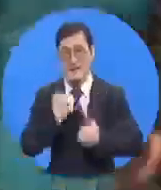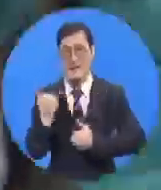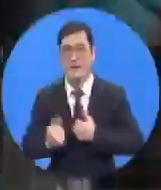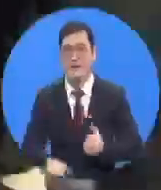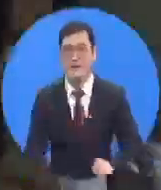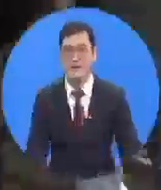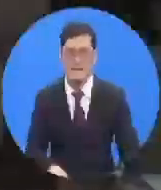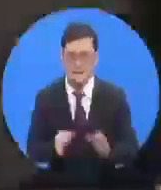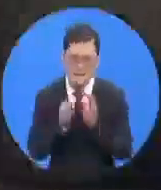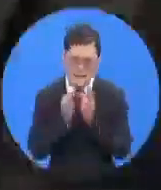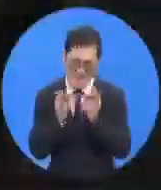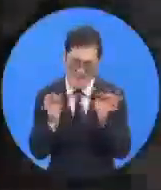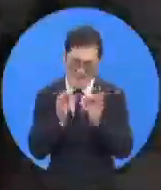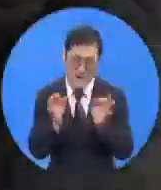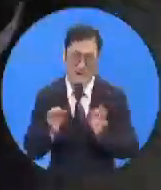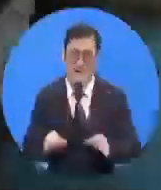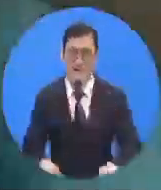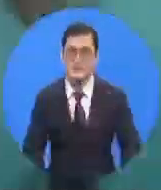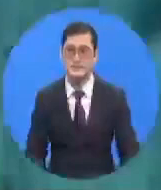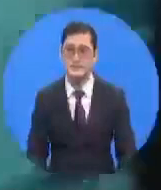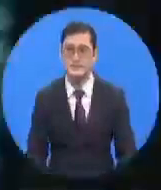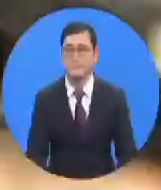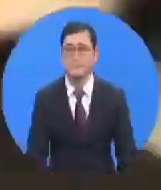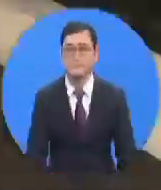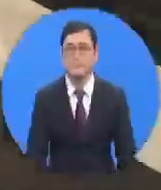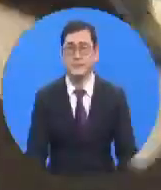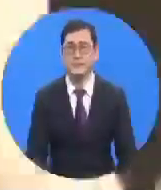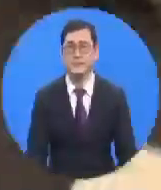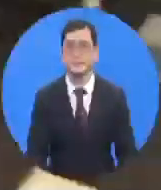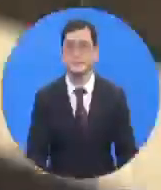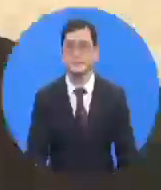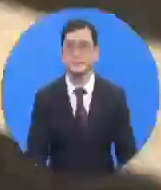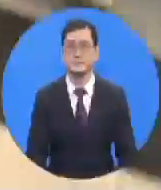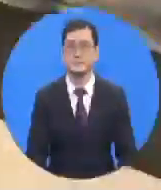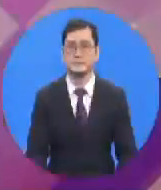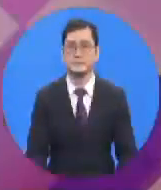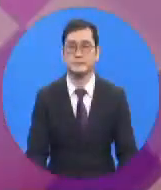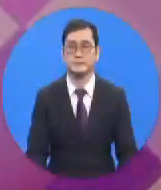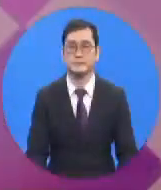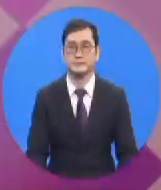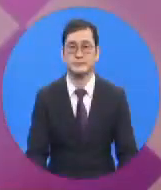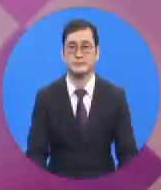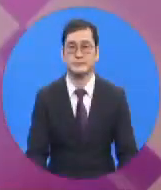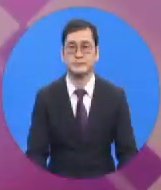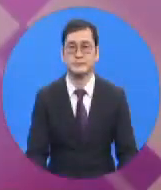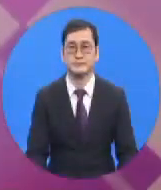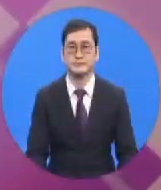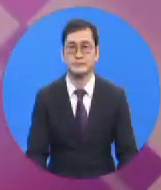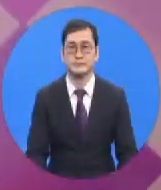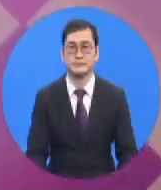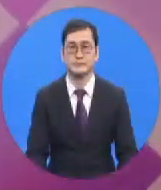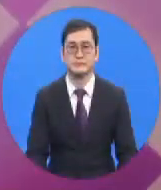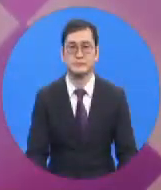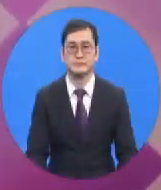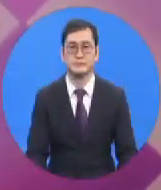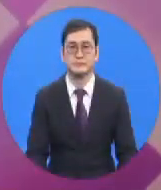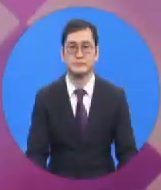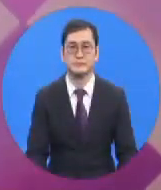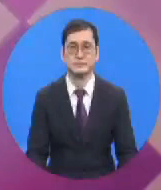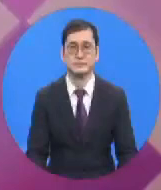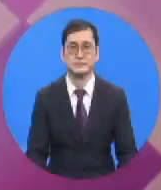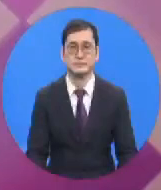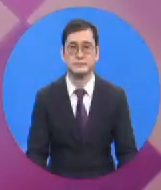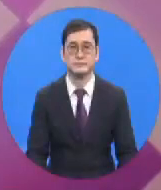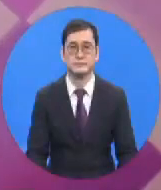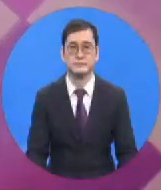많은 시민들이 굉장히 강하게 거칠게 항의를 하고 있는 모습인데요. 이 모습 이렇게